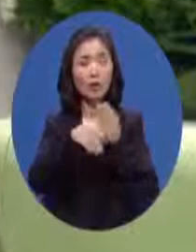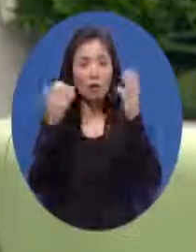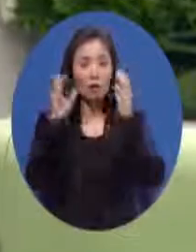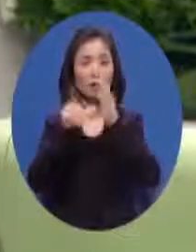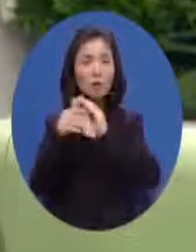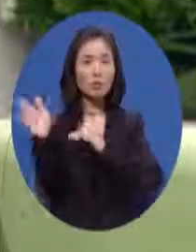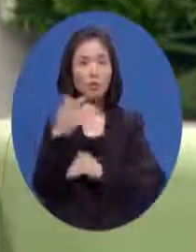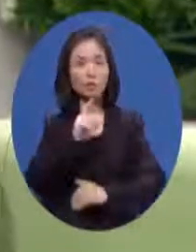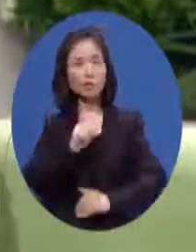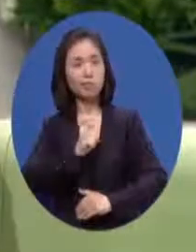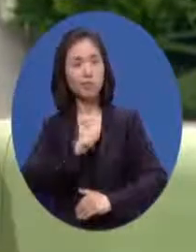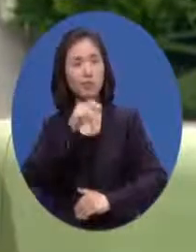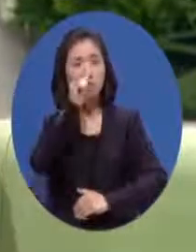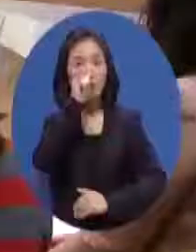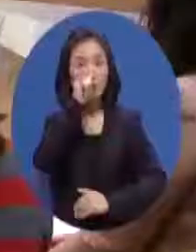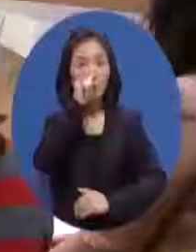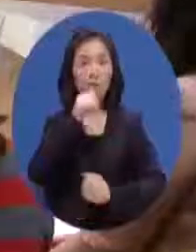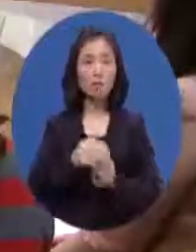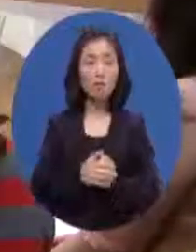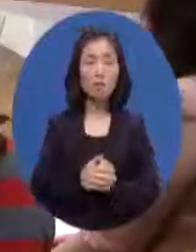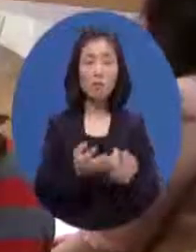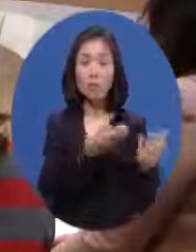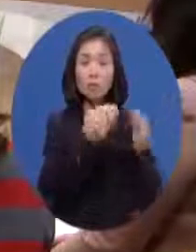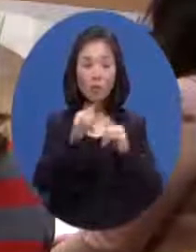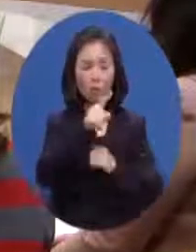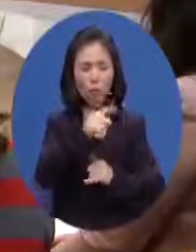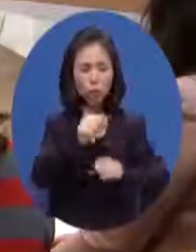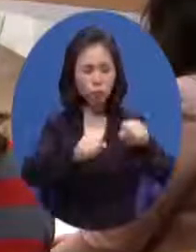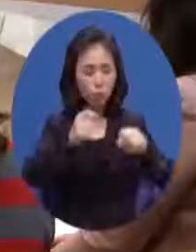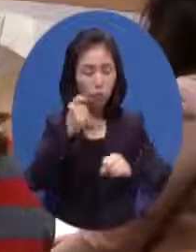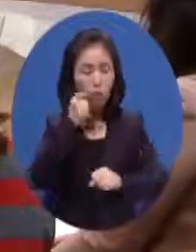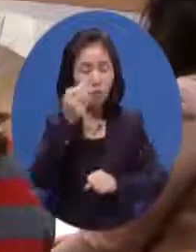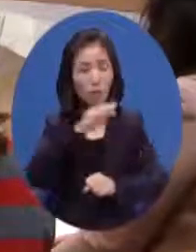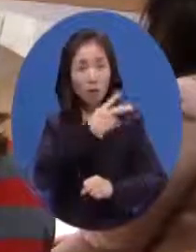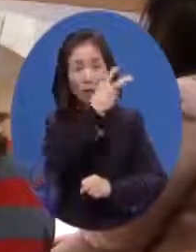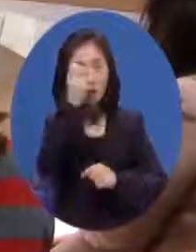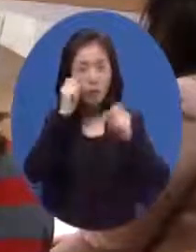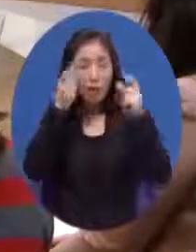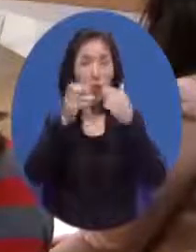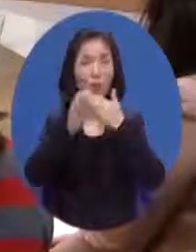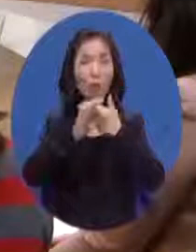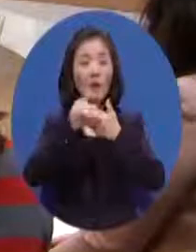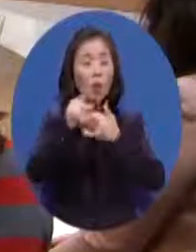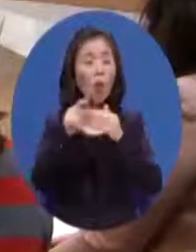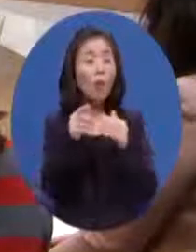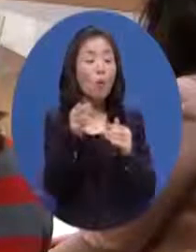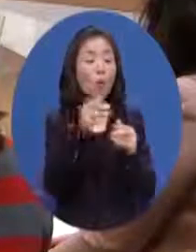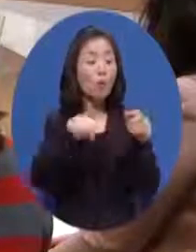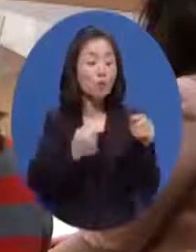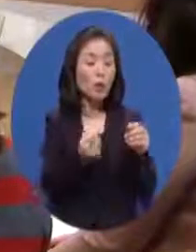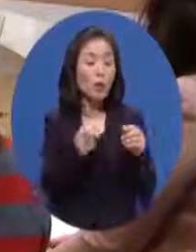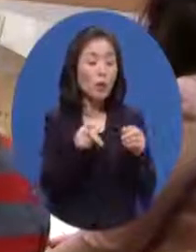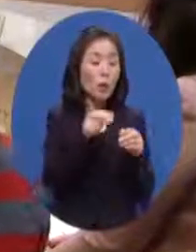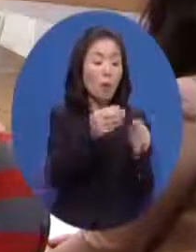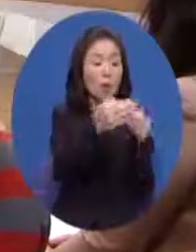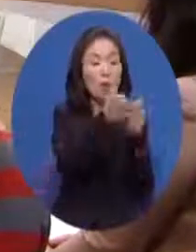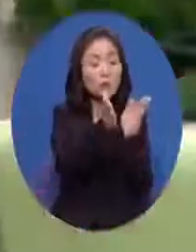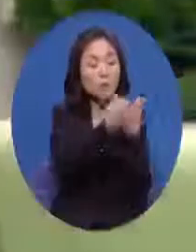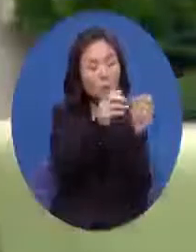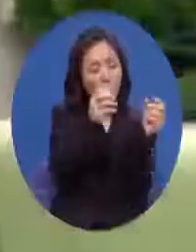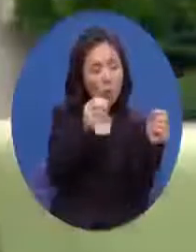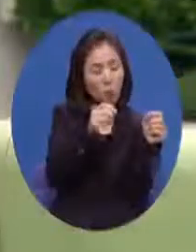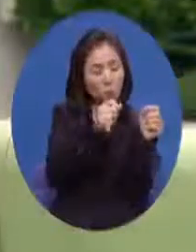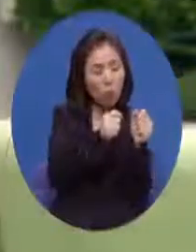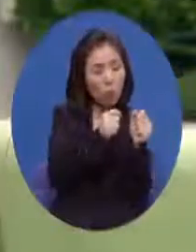조금 있어요. 많은 분들이 쟤는 기지도 못하는 애가 자다 자고 일어나면 저기 가 구석에 가 있어요. 어떻게 이렇게